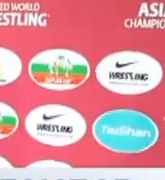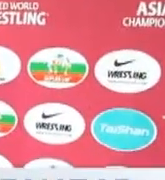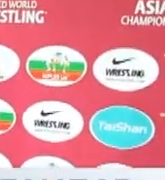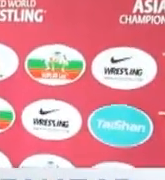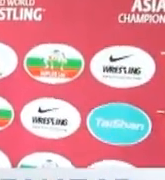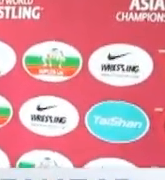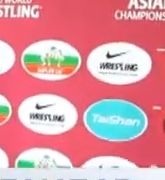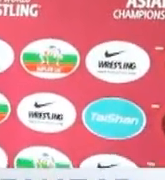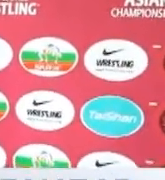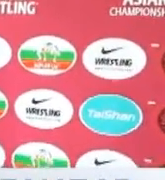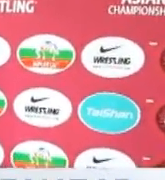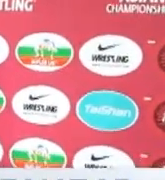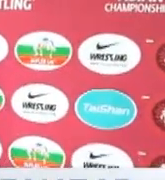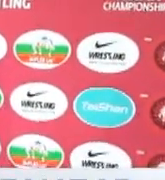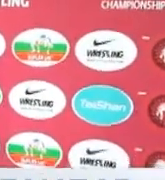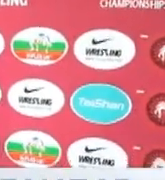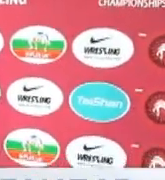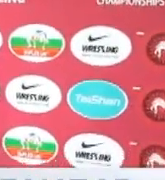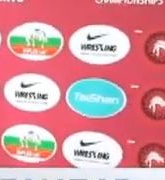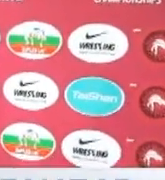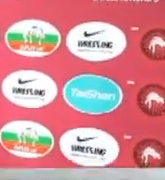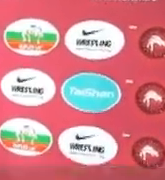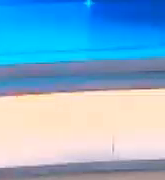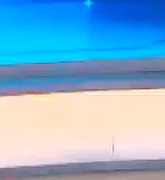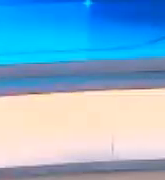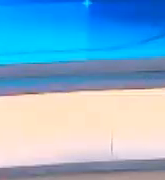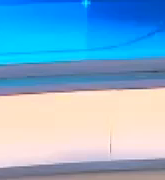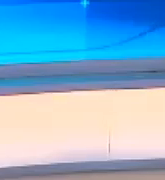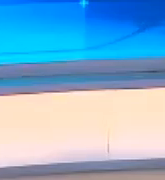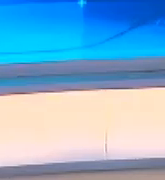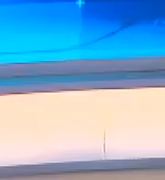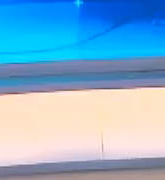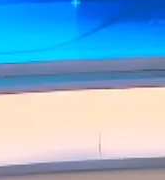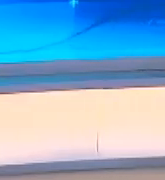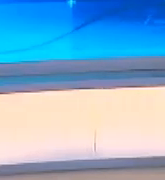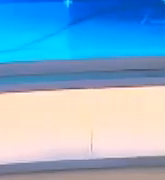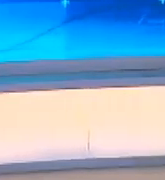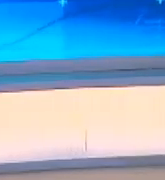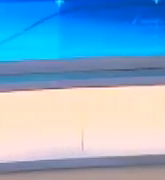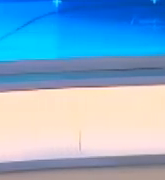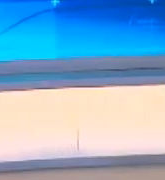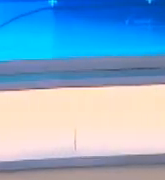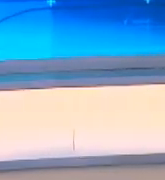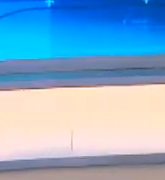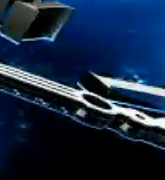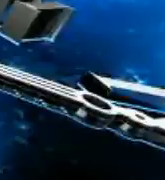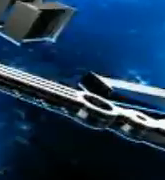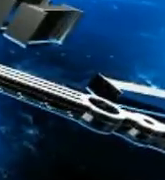Спорт жаңалықтары осындай, сау болыңыздар.